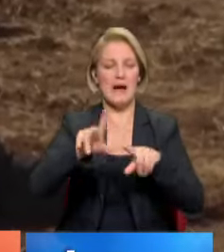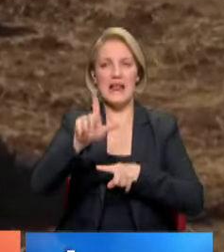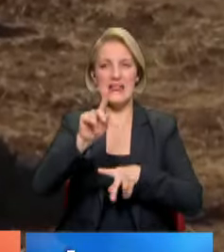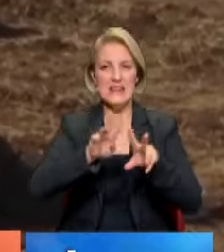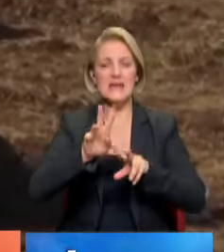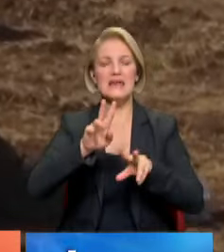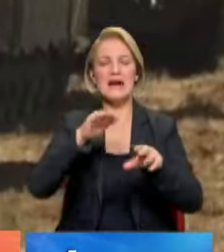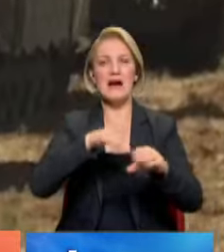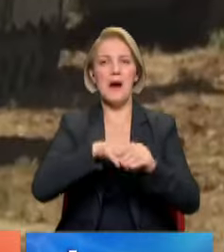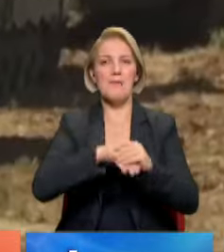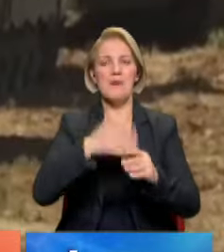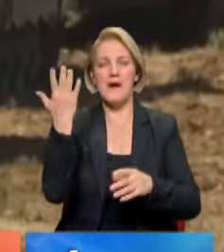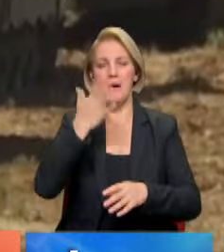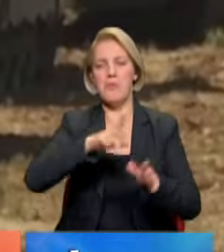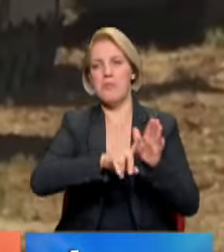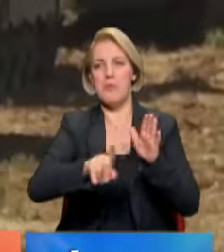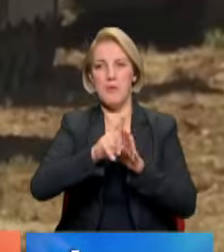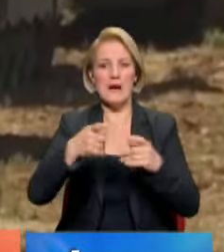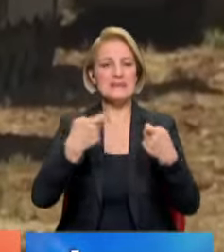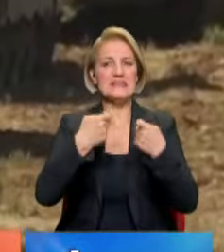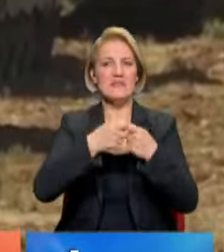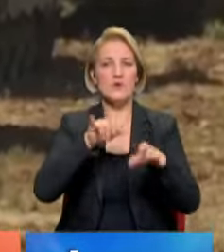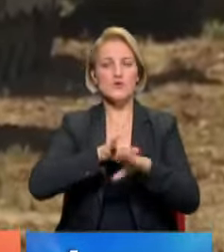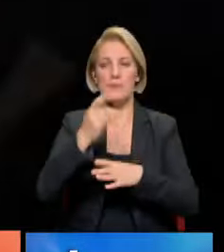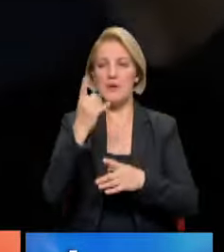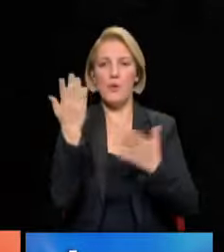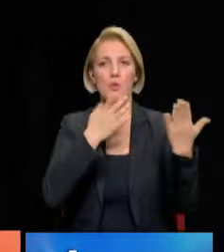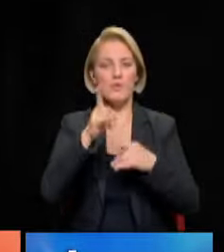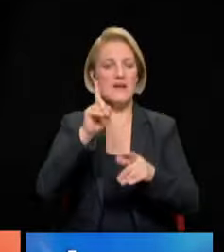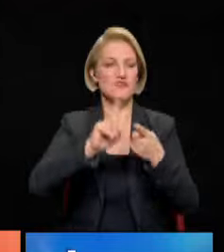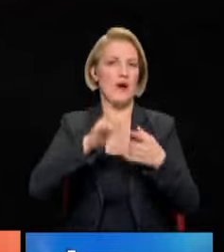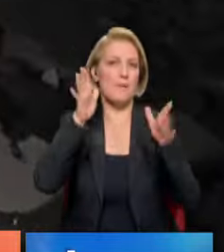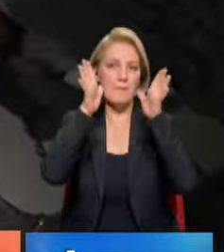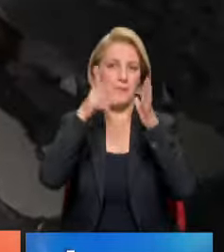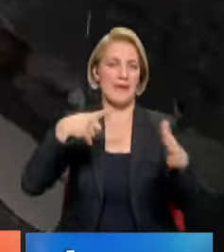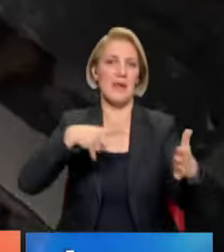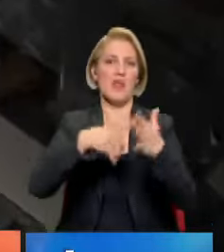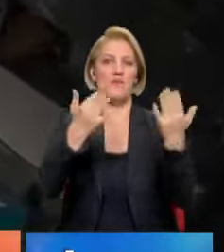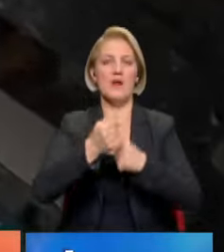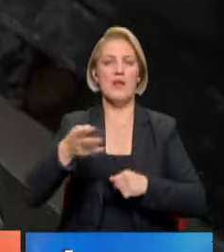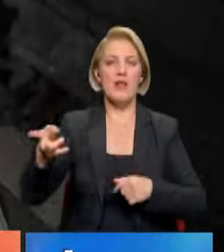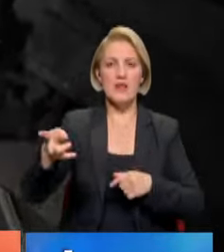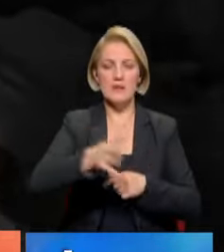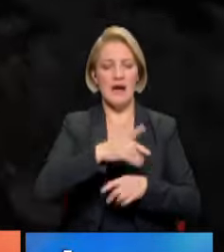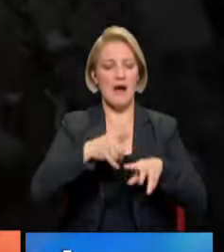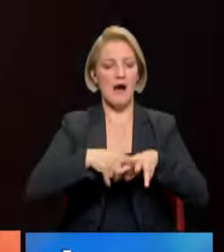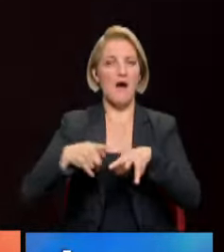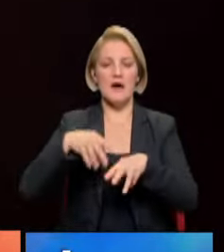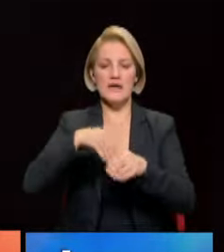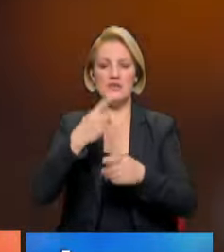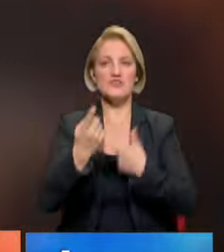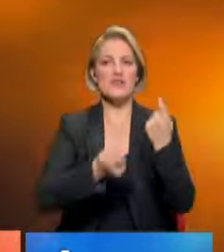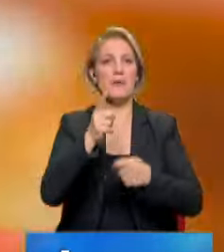kara saldırısı başlattı. Savaş uçakları sığınak olarak kullanılan bir okulu ve camiyi hedef aldı. Katliamda Anadolu Ajansı için çalışan